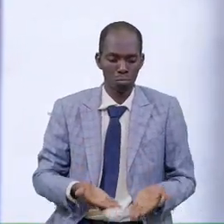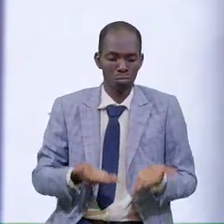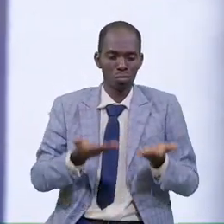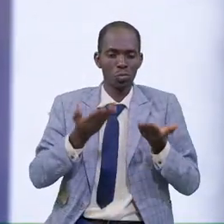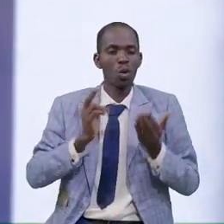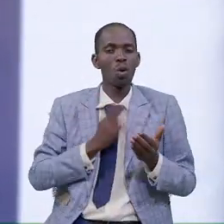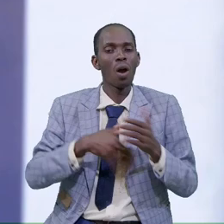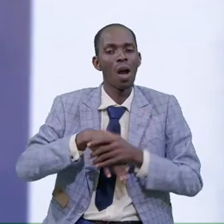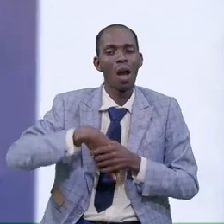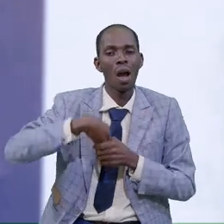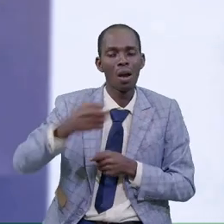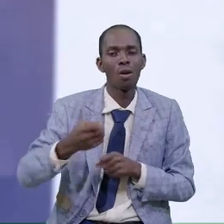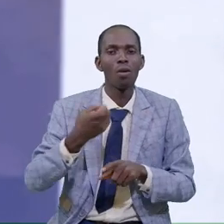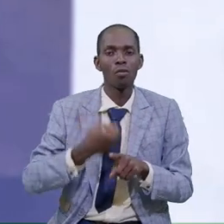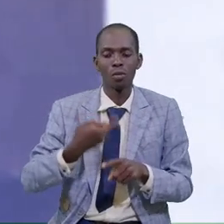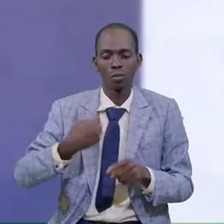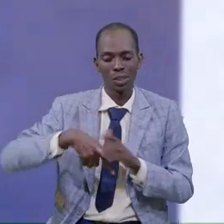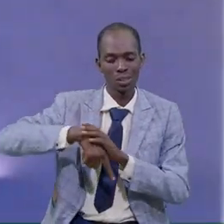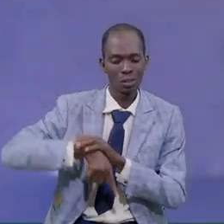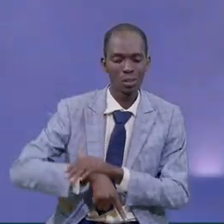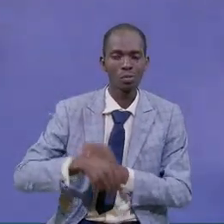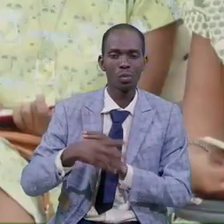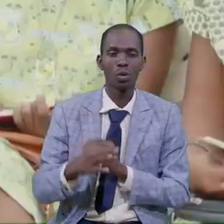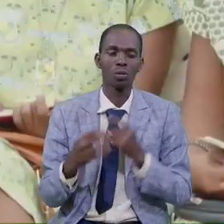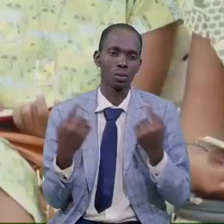pour qu'on sorte du puits du péché.